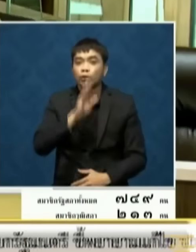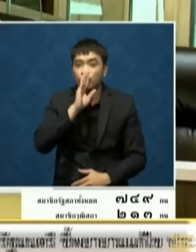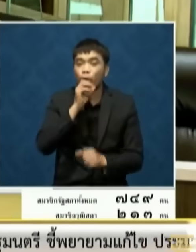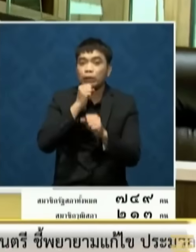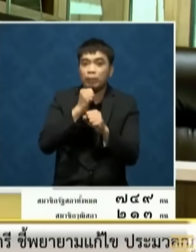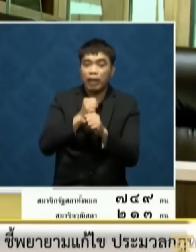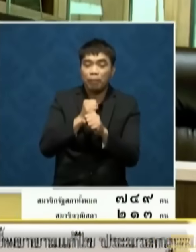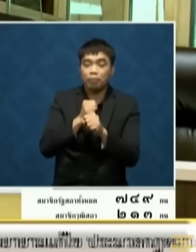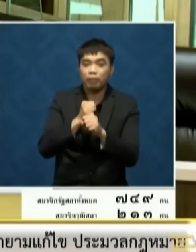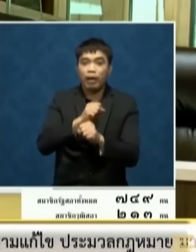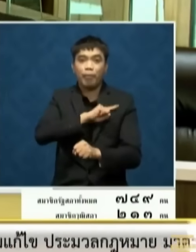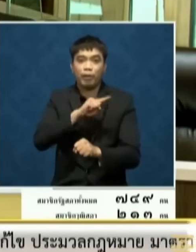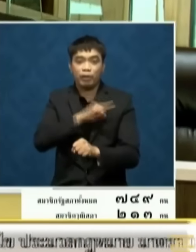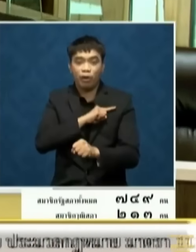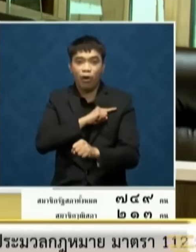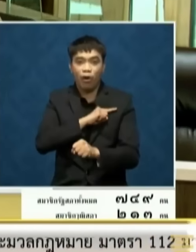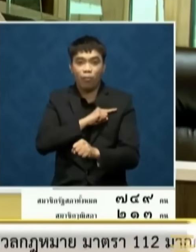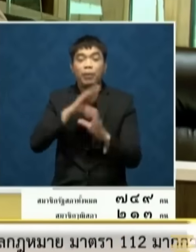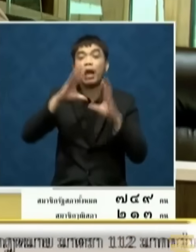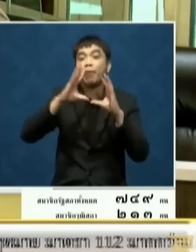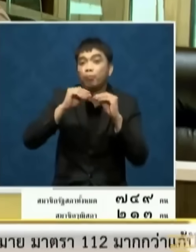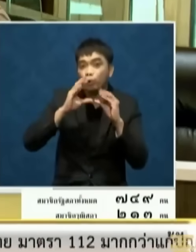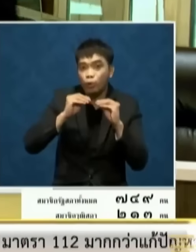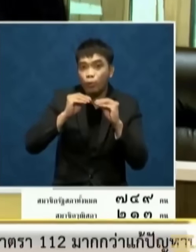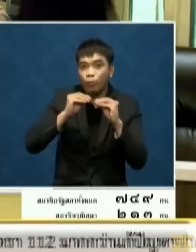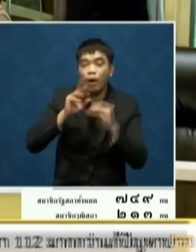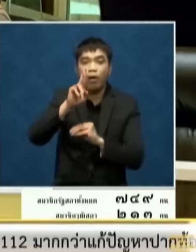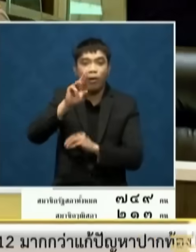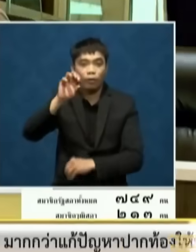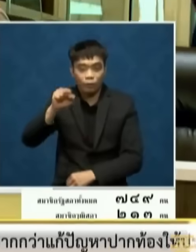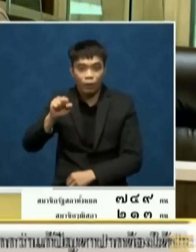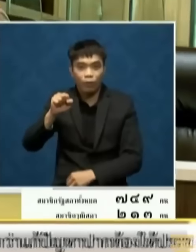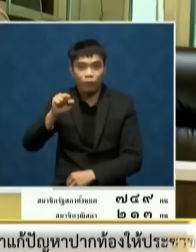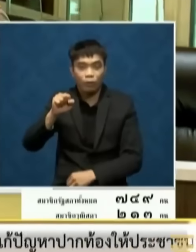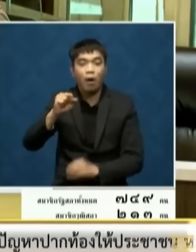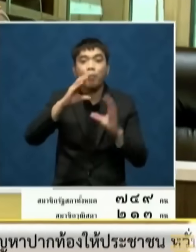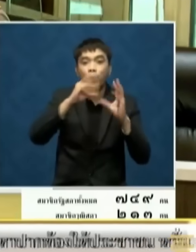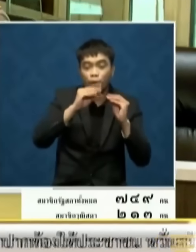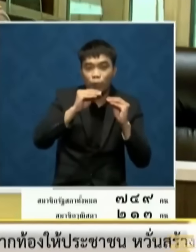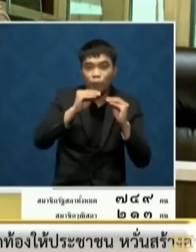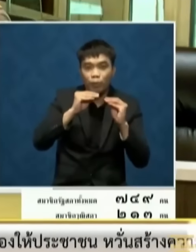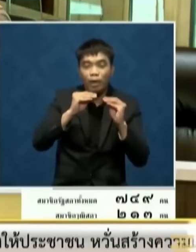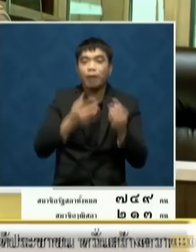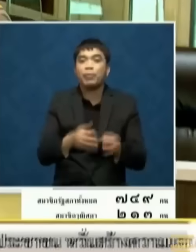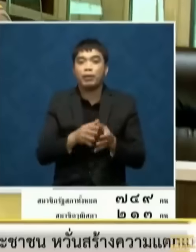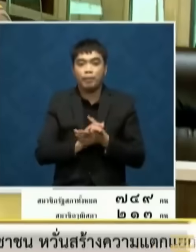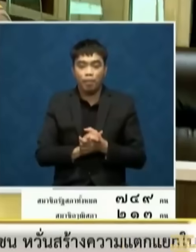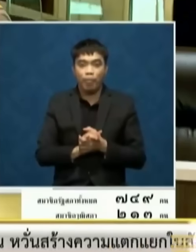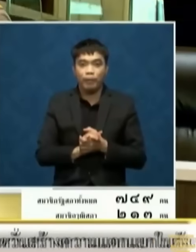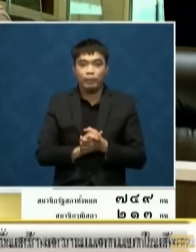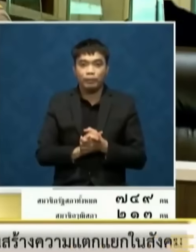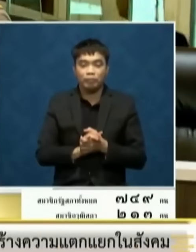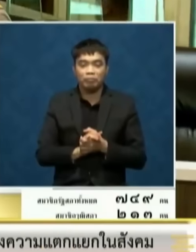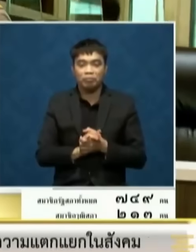รคการเมืองมาเรียบร้อยแล้วถามว่าเราไม่ให้ความเคารพประชาชนหรือเราให้ความเคารพแต่ว่าการทำหน้า